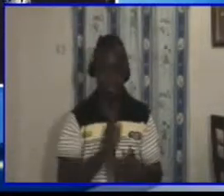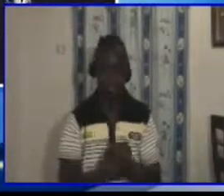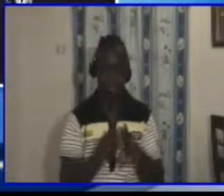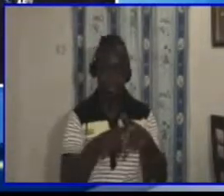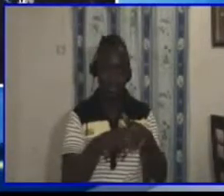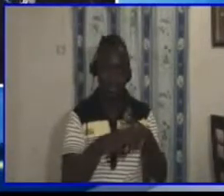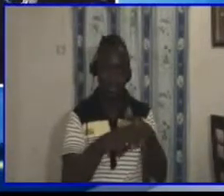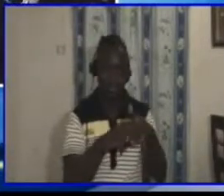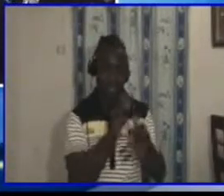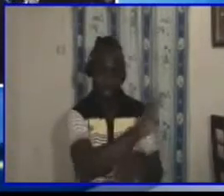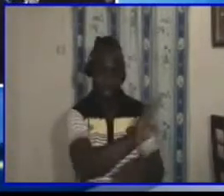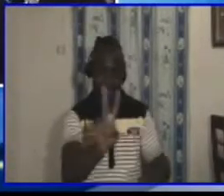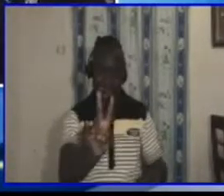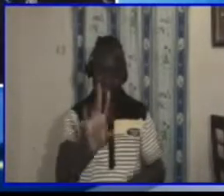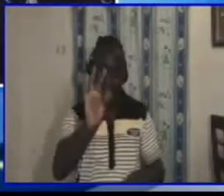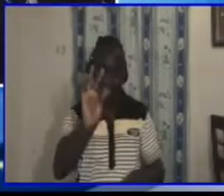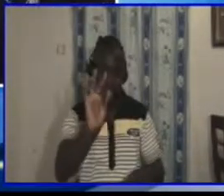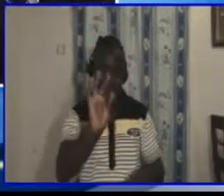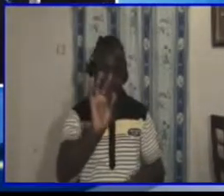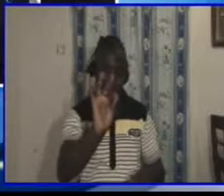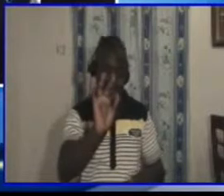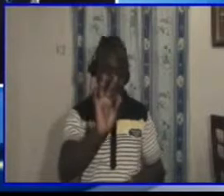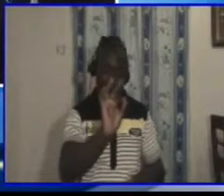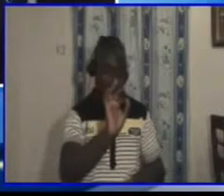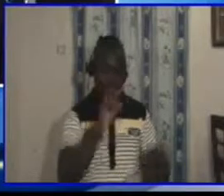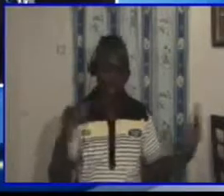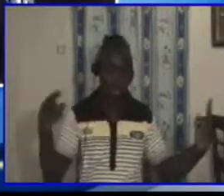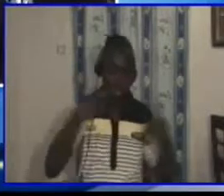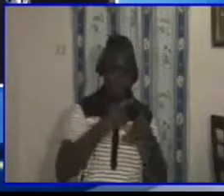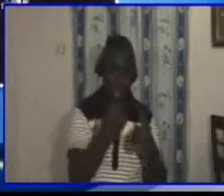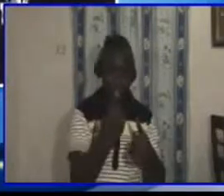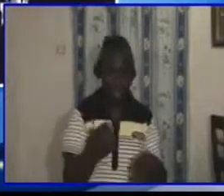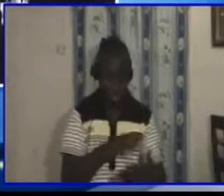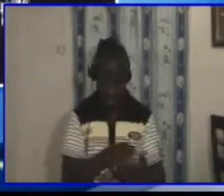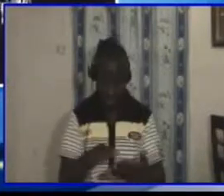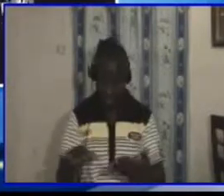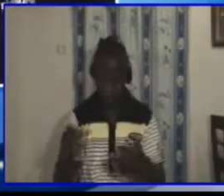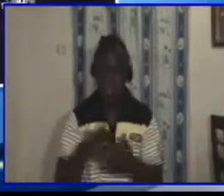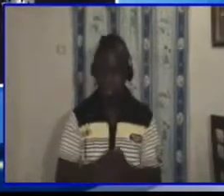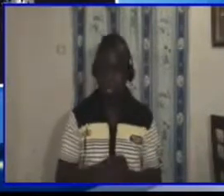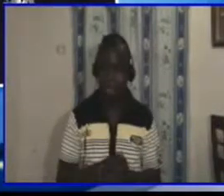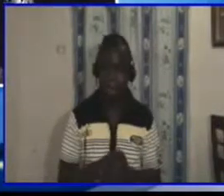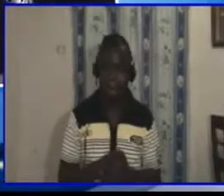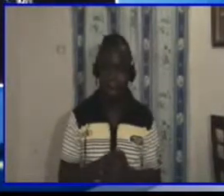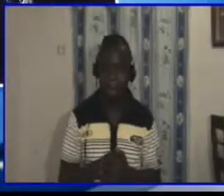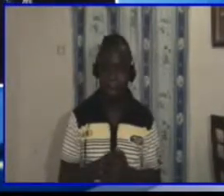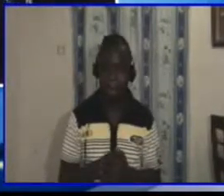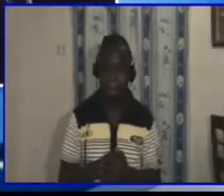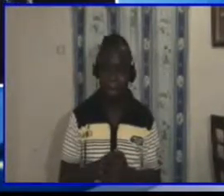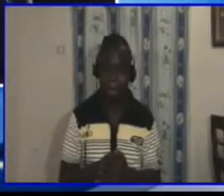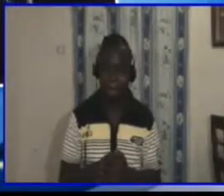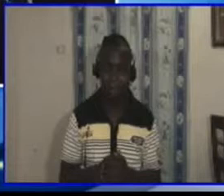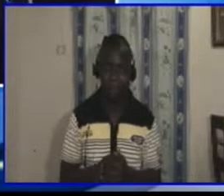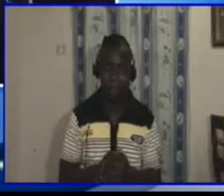e in atti capitolo 1 alberto 9 al verso